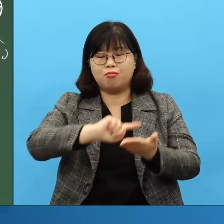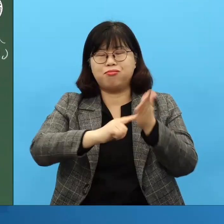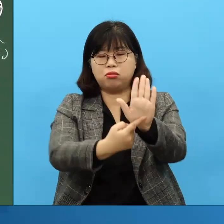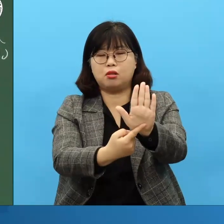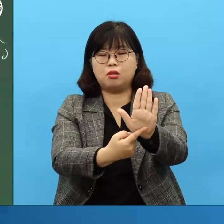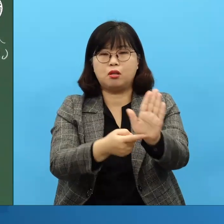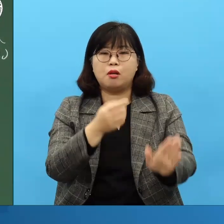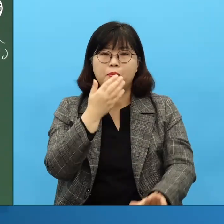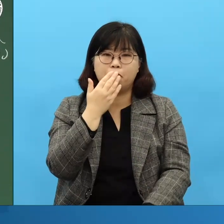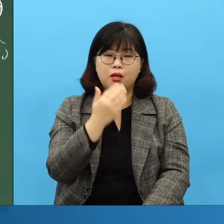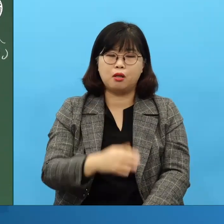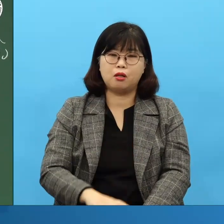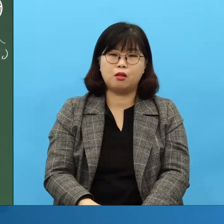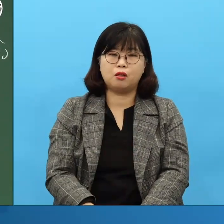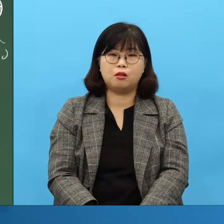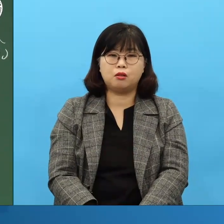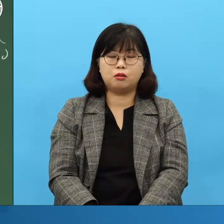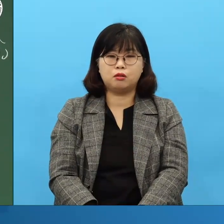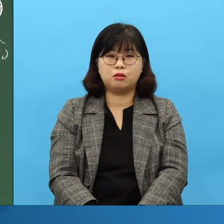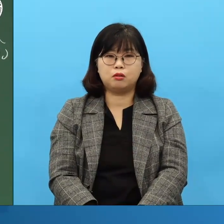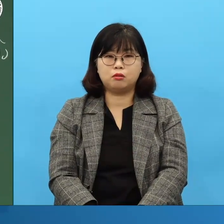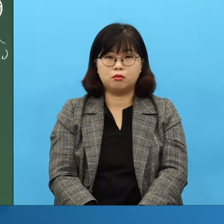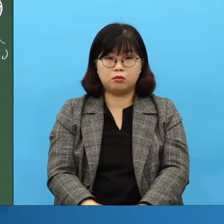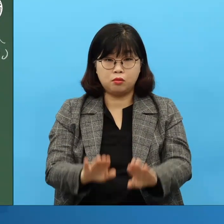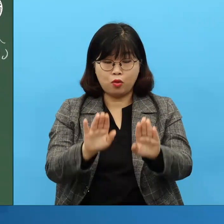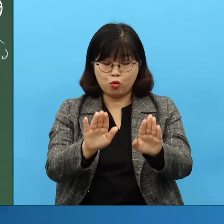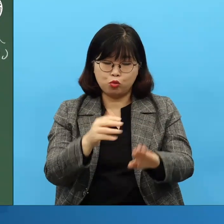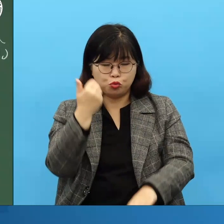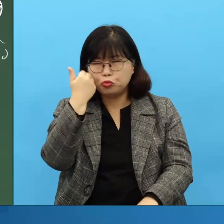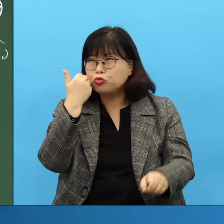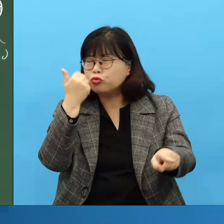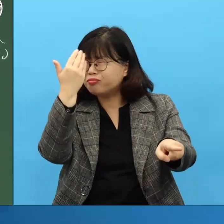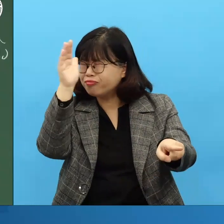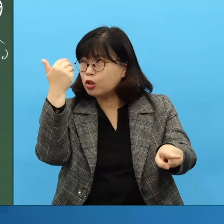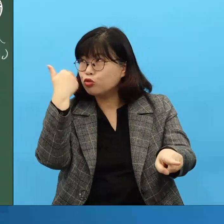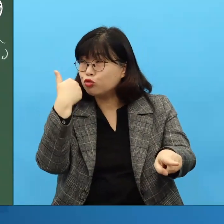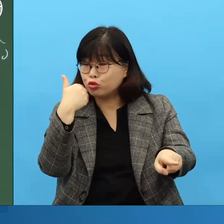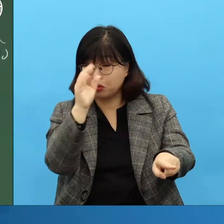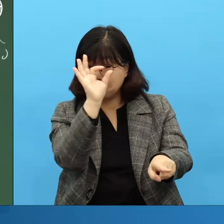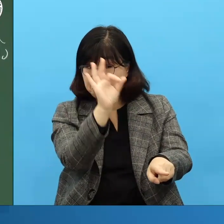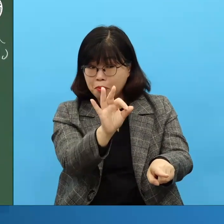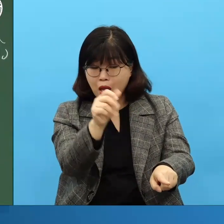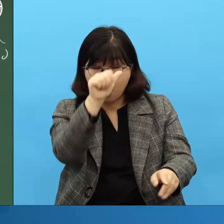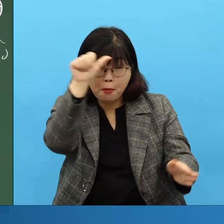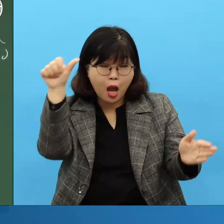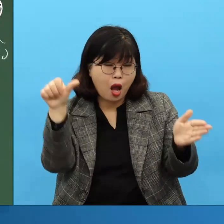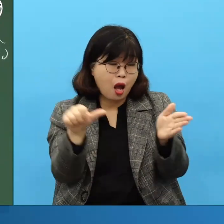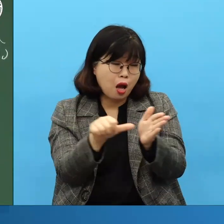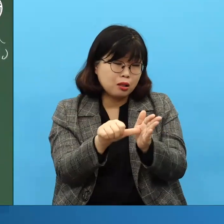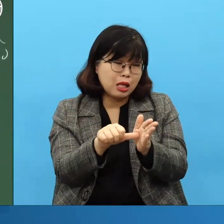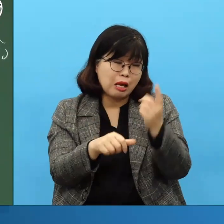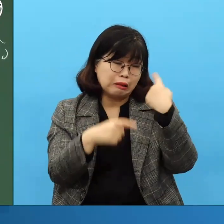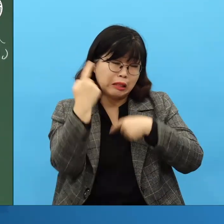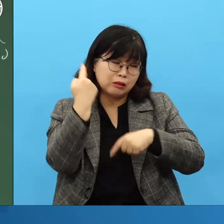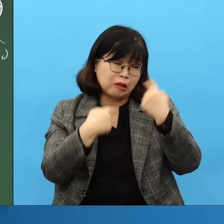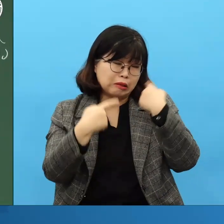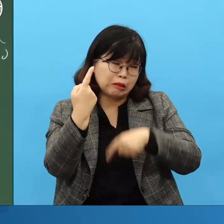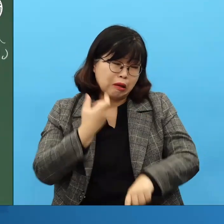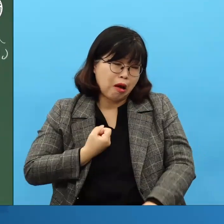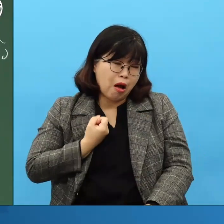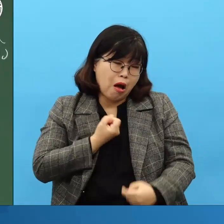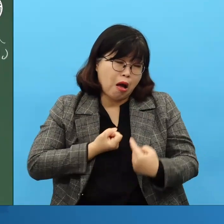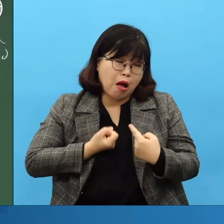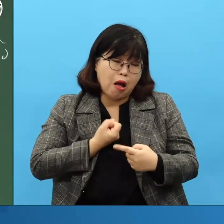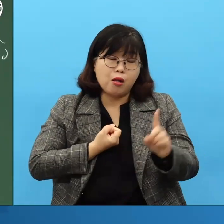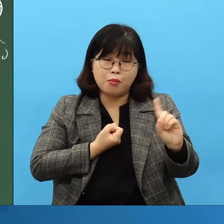보니까요 일평생 동안 가슴 아팠던 게 뭐냐면은 자기 아버지 어머니 헤어졌어. 이 가슴 아픈 거예요 자기는. And there are some people that I've met